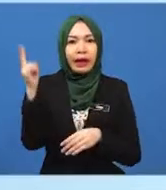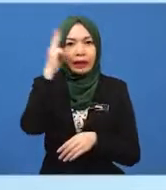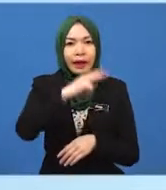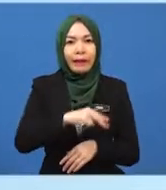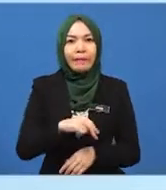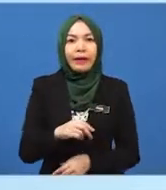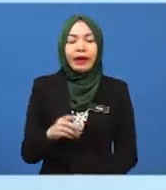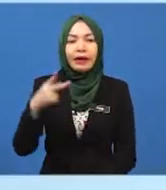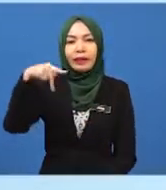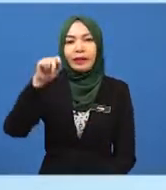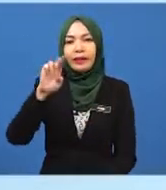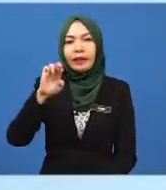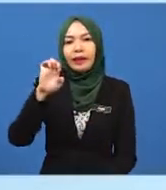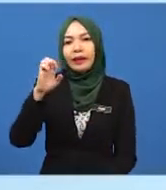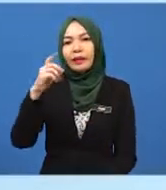Kedua,